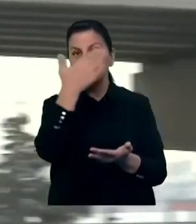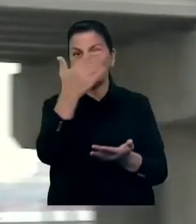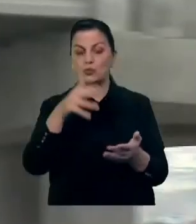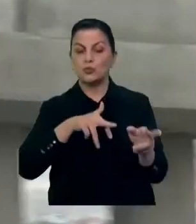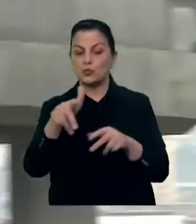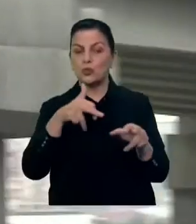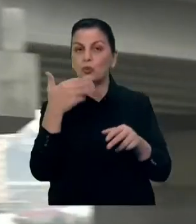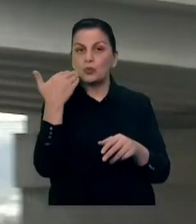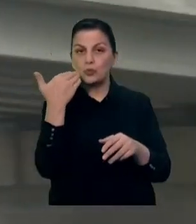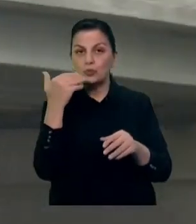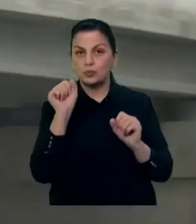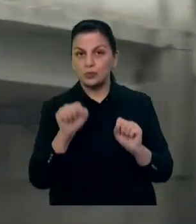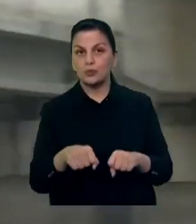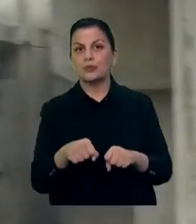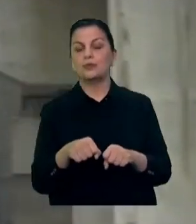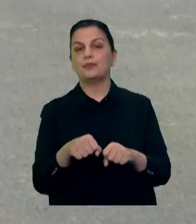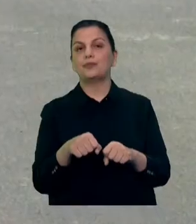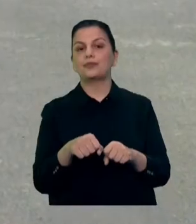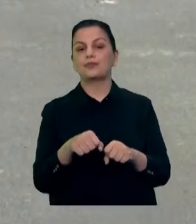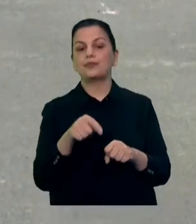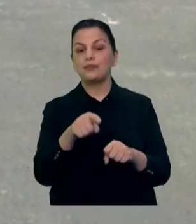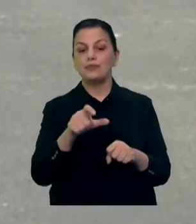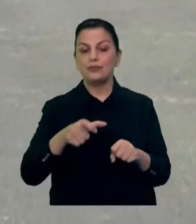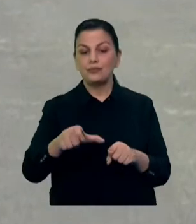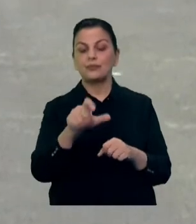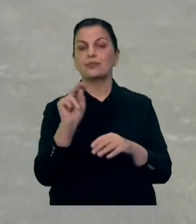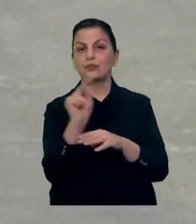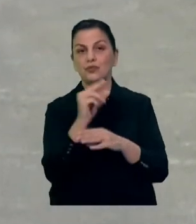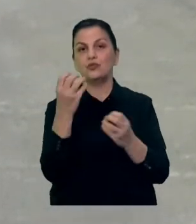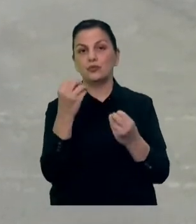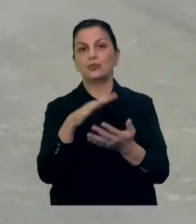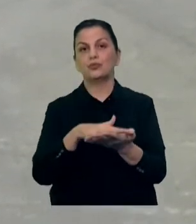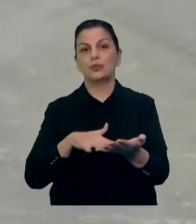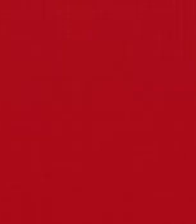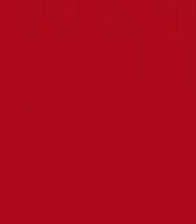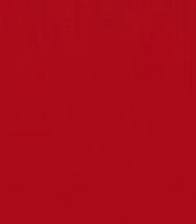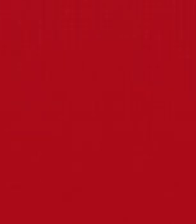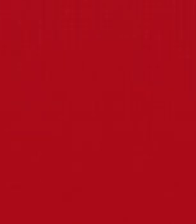hazırda Sulutəpə və Xocasən dairəsi arasında olan yolların təmiri də davam etdirilir.